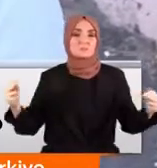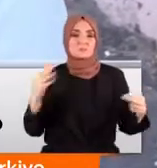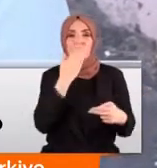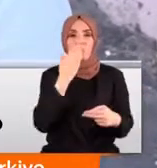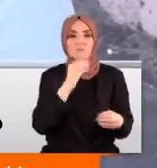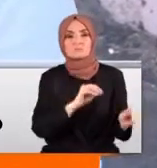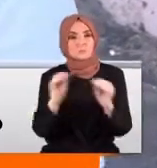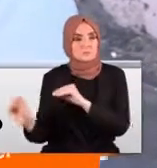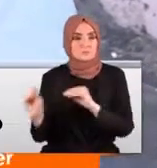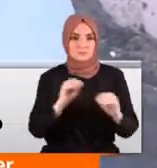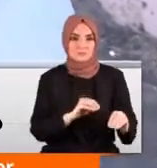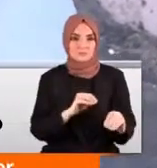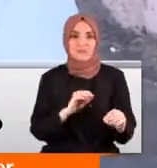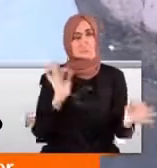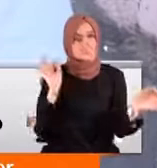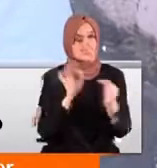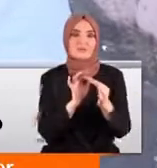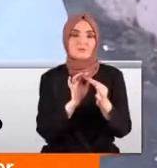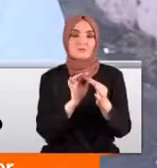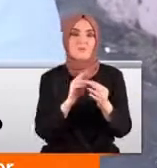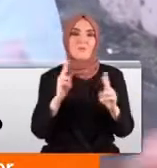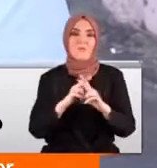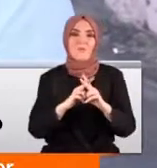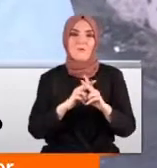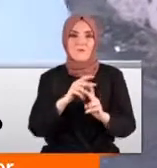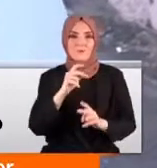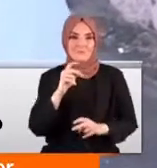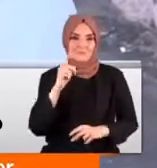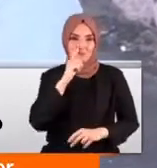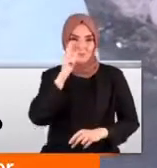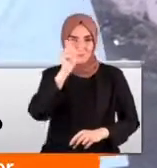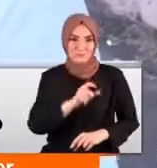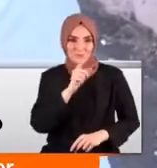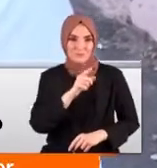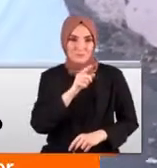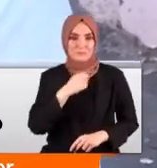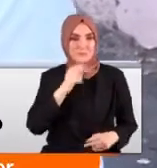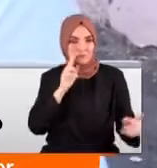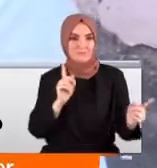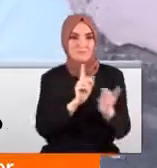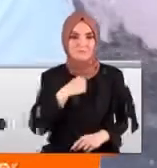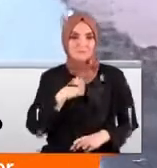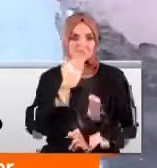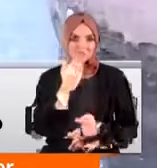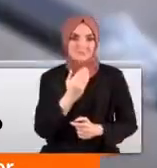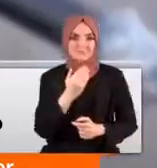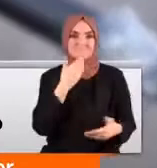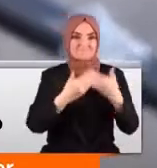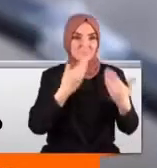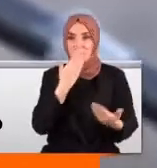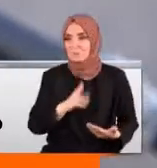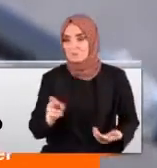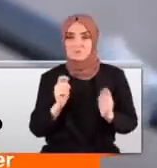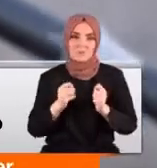emniyet amirimiz. Ona durumu açtım, okula gidip gelemediğinden bahsettim.